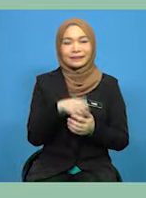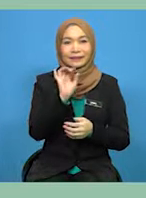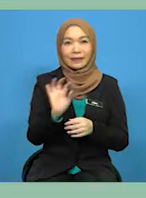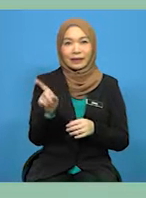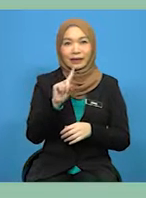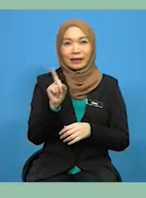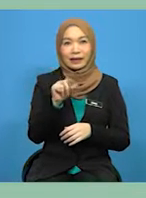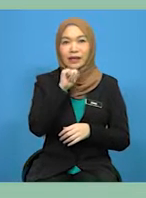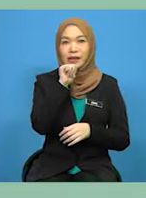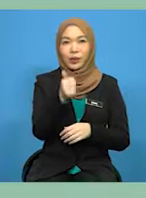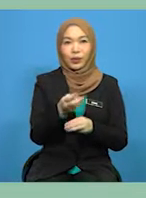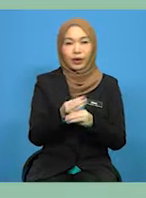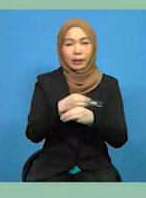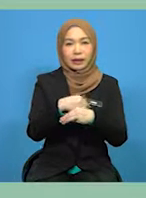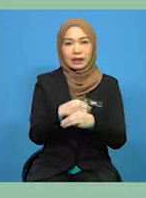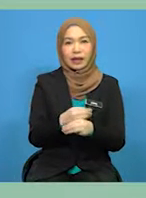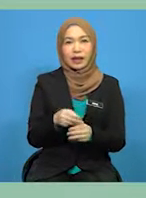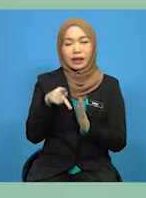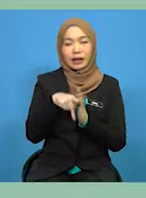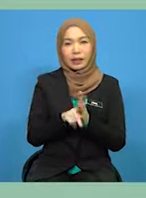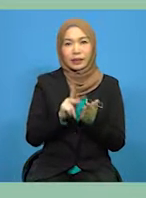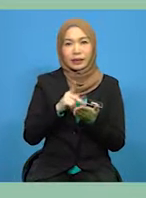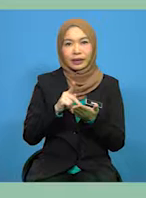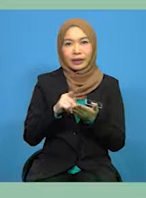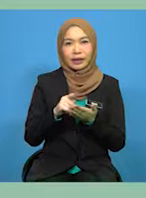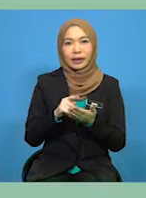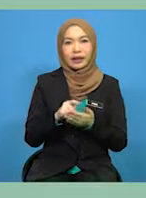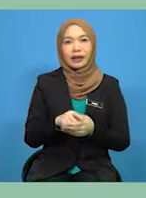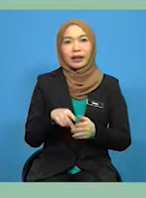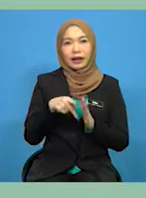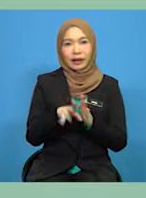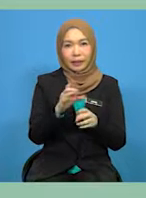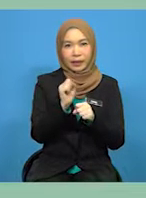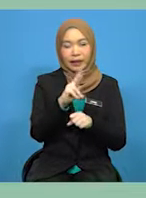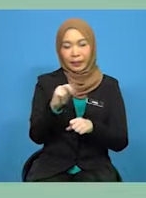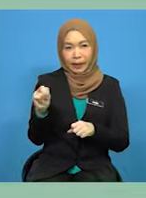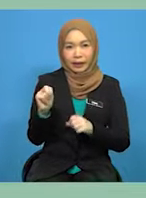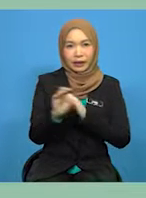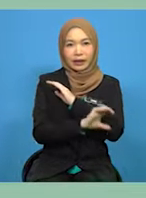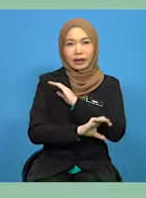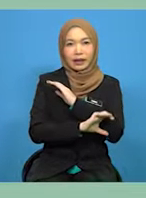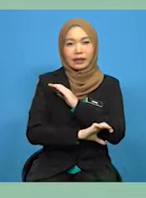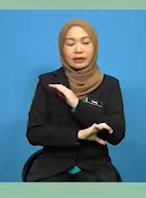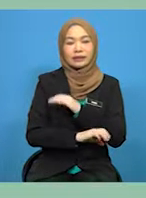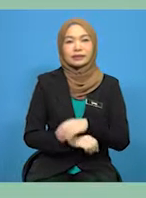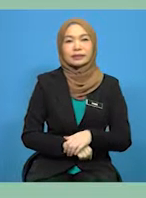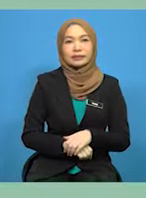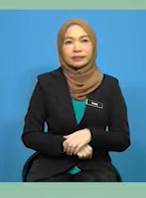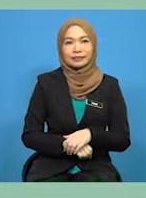Yang manakah bukan masalah penghitungan pendapatan negara?